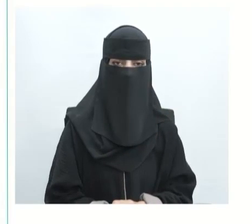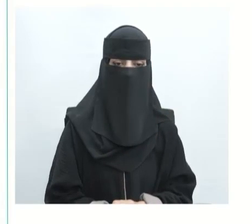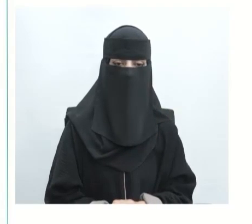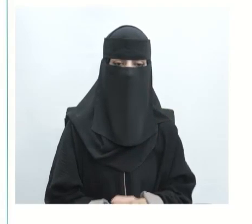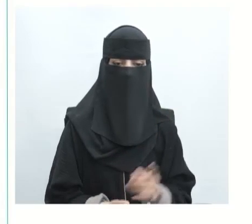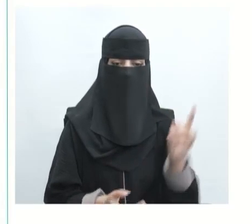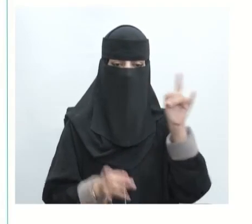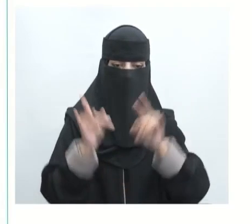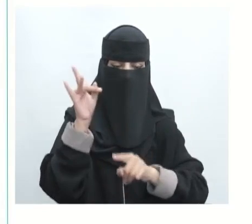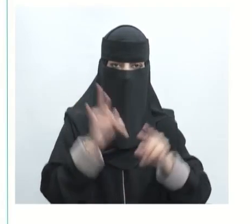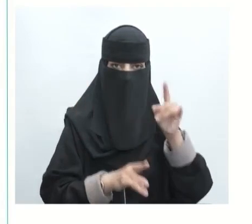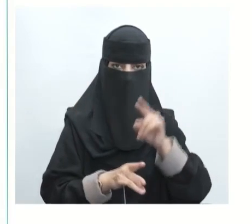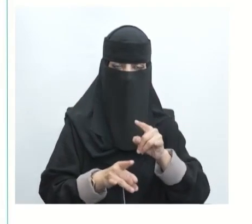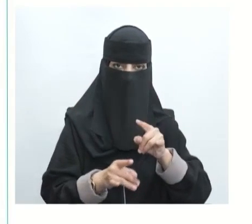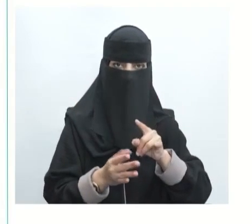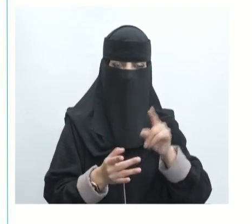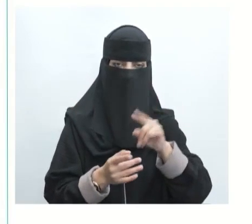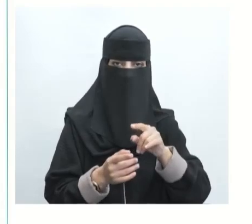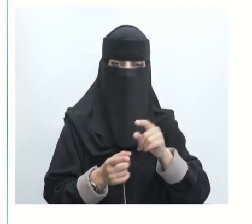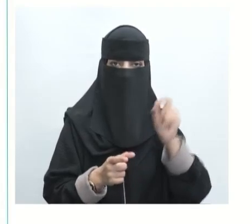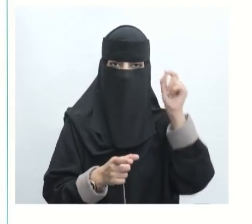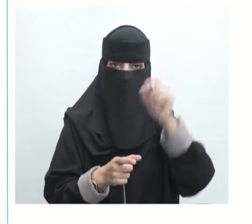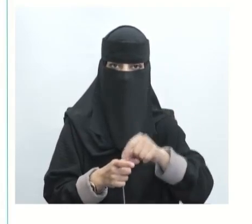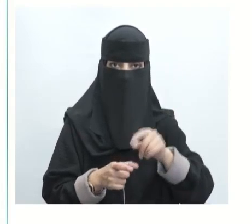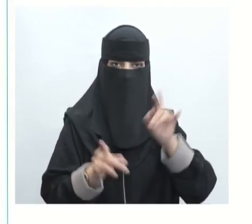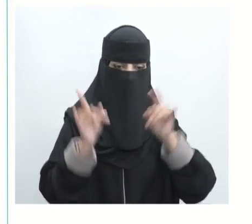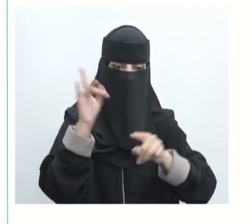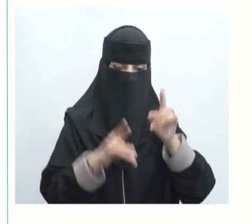وصلت طائرات الحجيج إلا طائرتين.